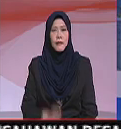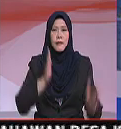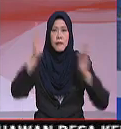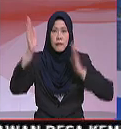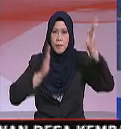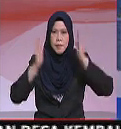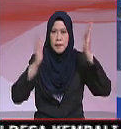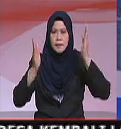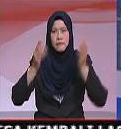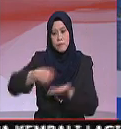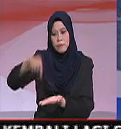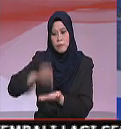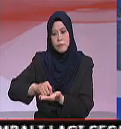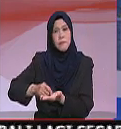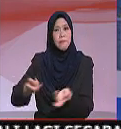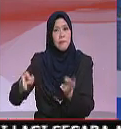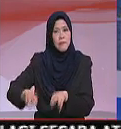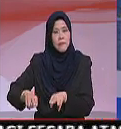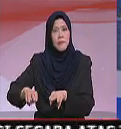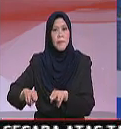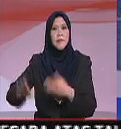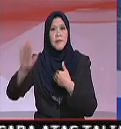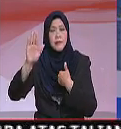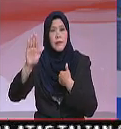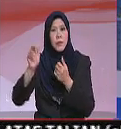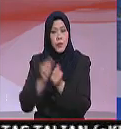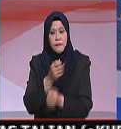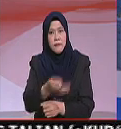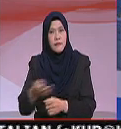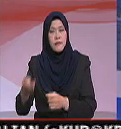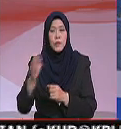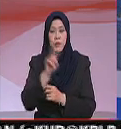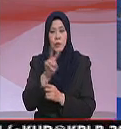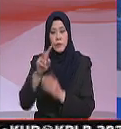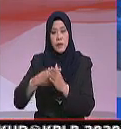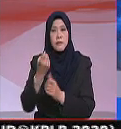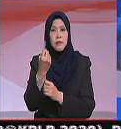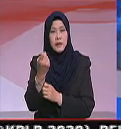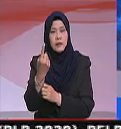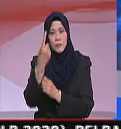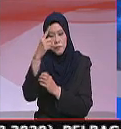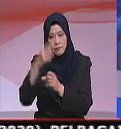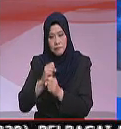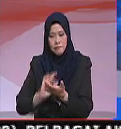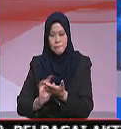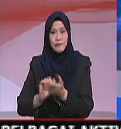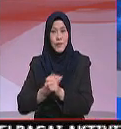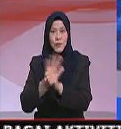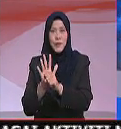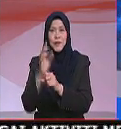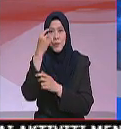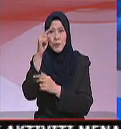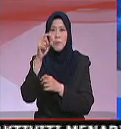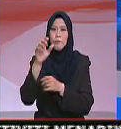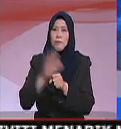Malaysia juga telah menandatangani perjanjian dengan Fasiliti Covax pada 22 November lalu untuk mendapatkan vaksin COVID-19 bagi